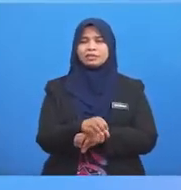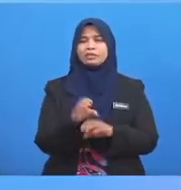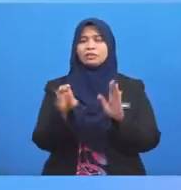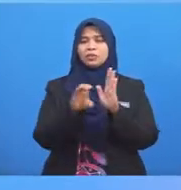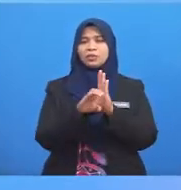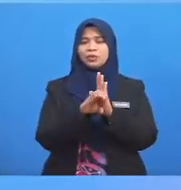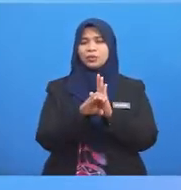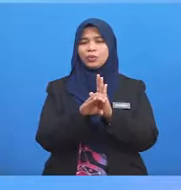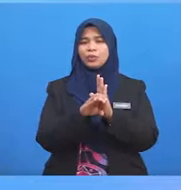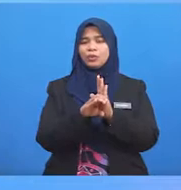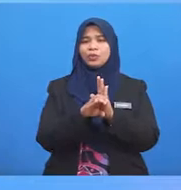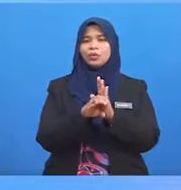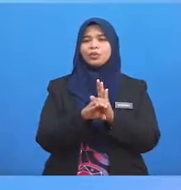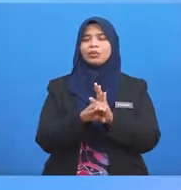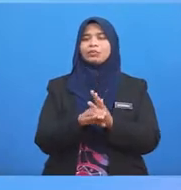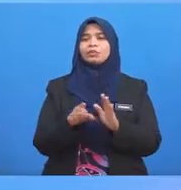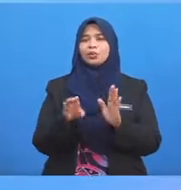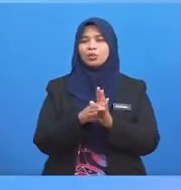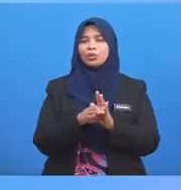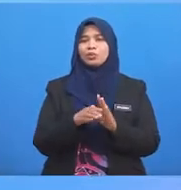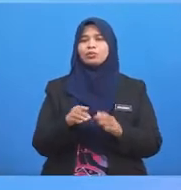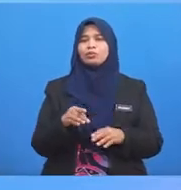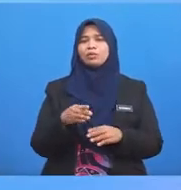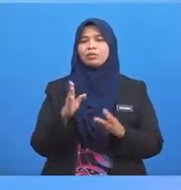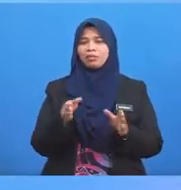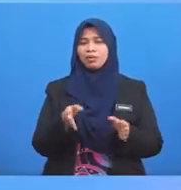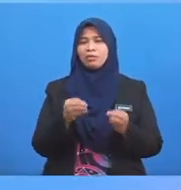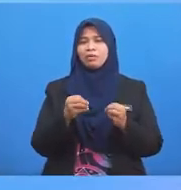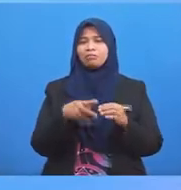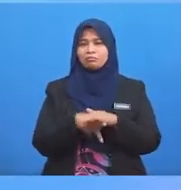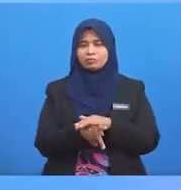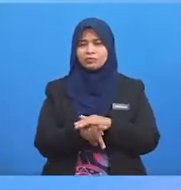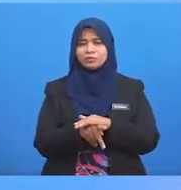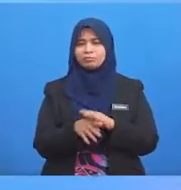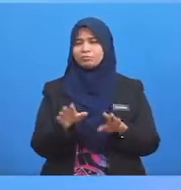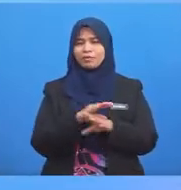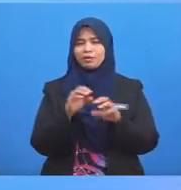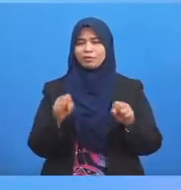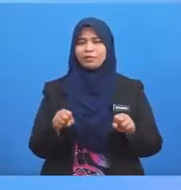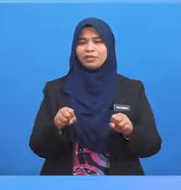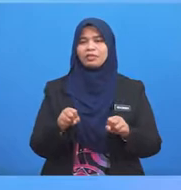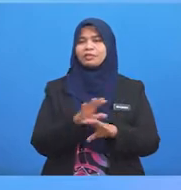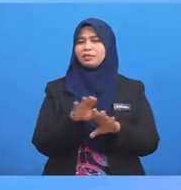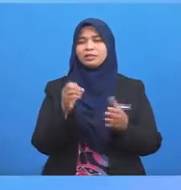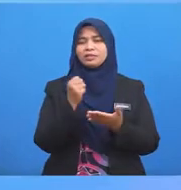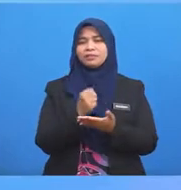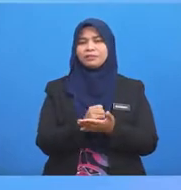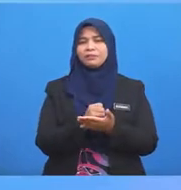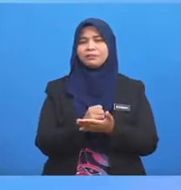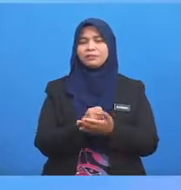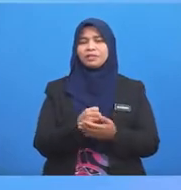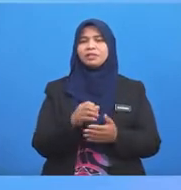contohnya dalam keadaan pisau diletakkan di leher, adalah tidak sah. Syarat